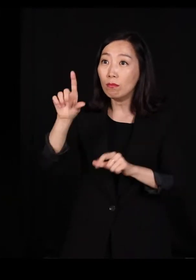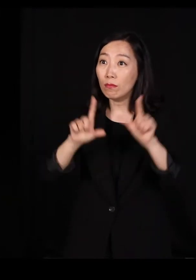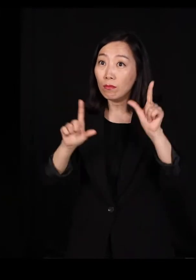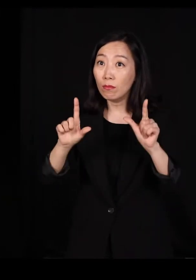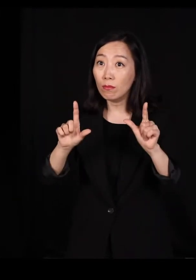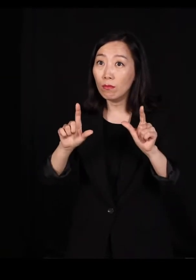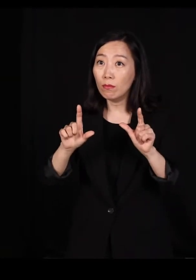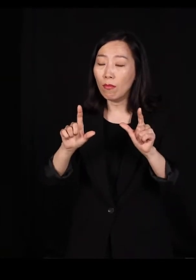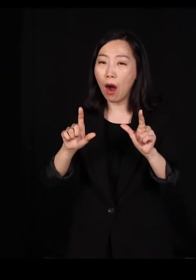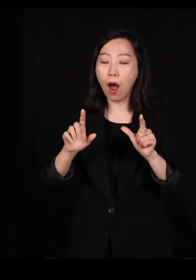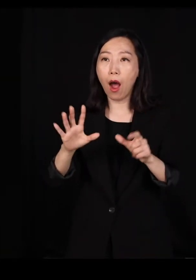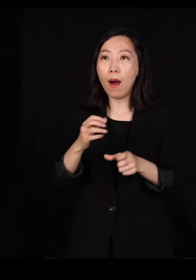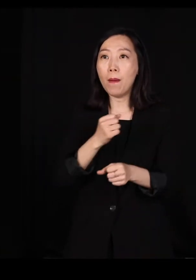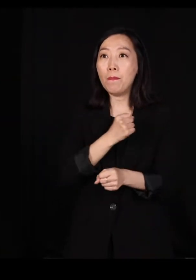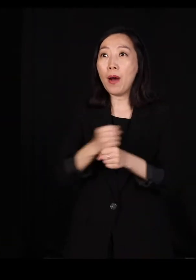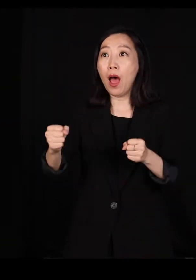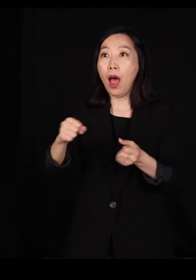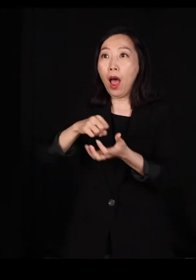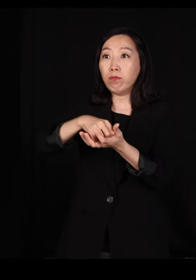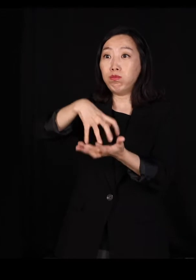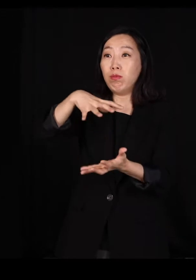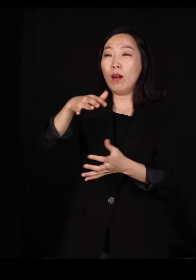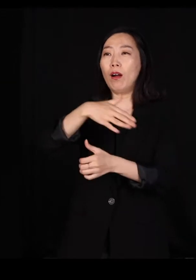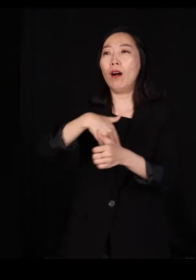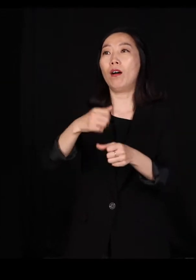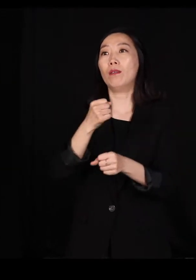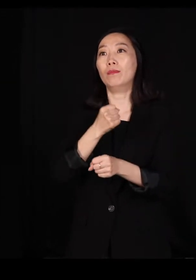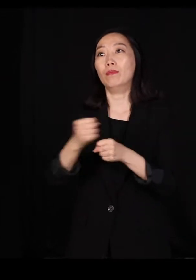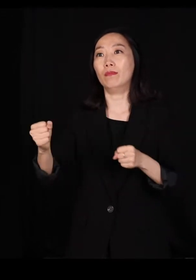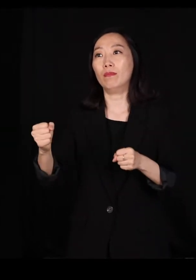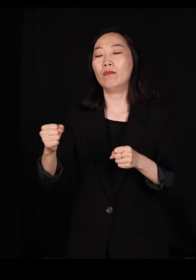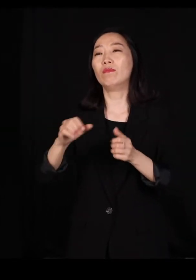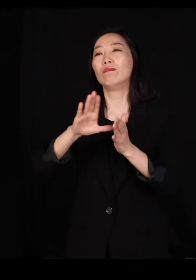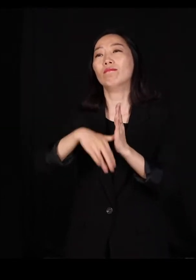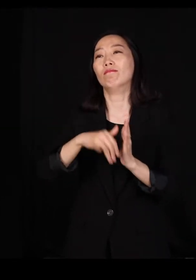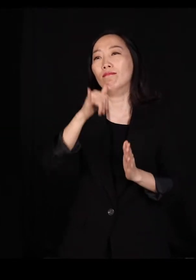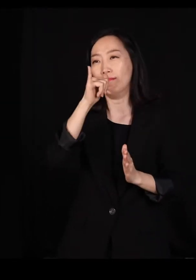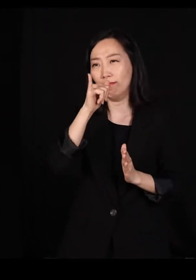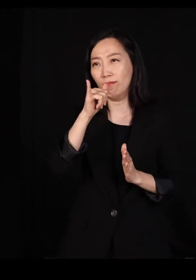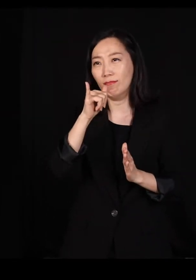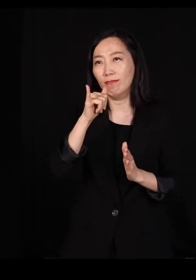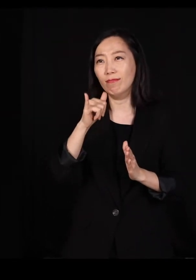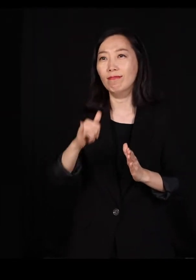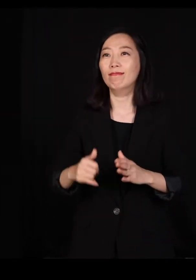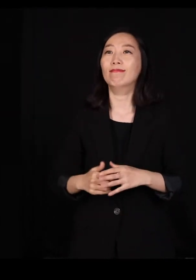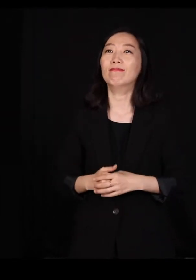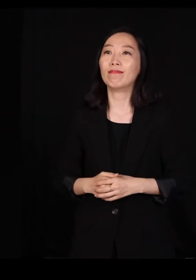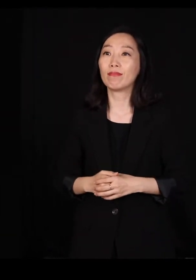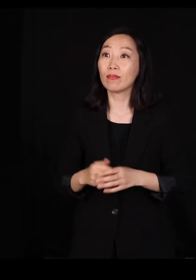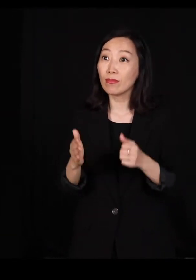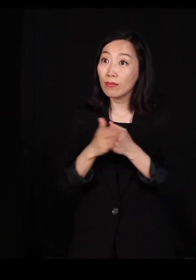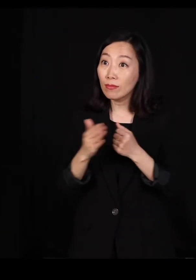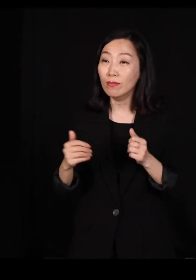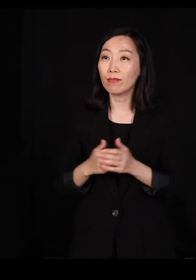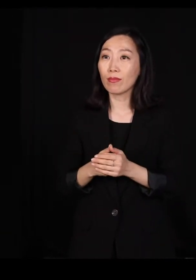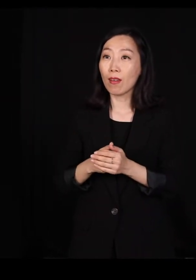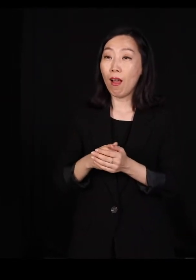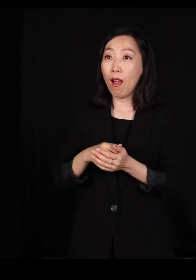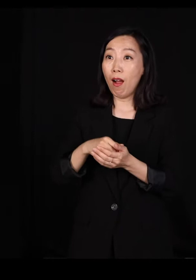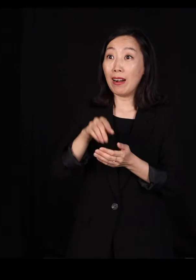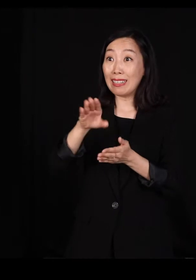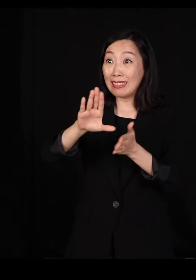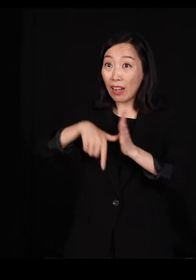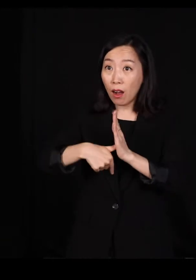이를까요? 패닉에 빠집니다. 이른바 멘붕, 정신이 붕괴할 수도 있습니다. 그래서